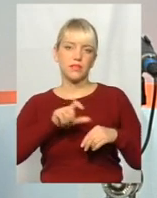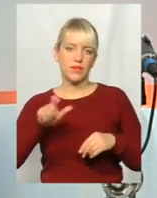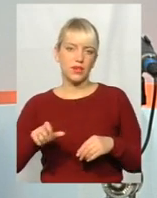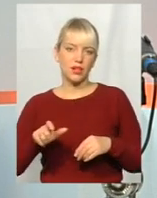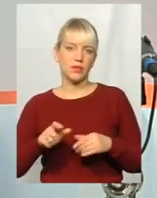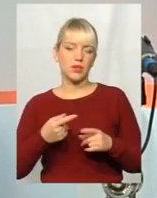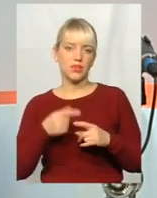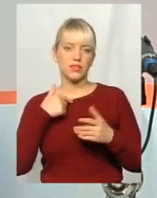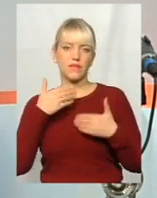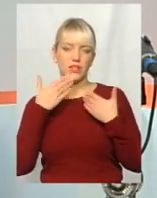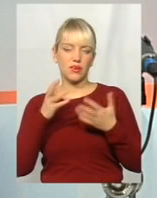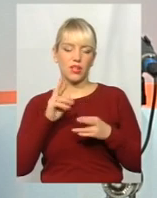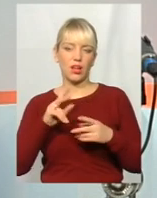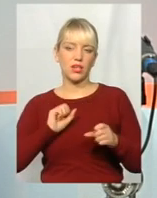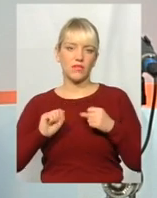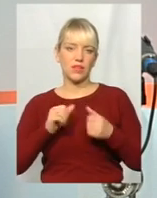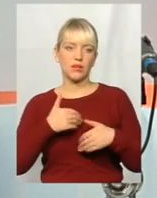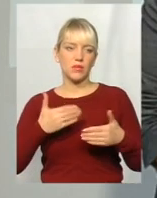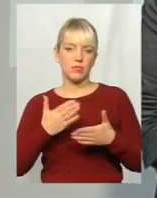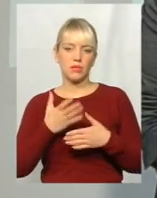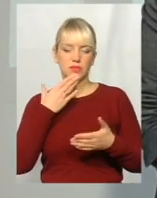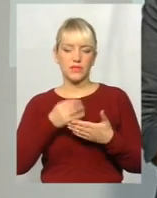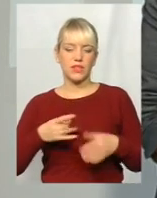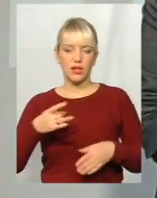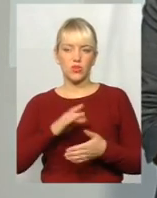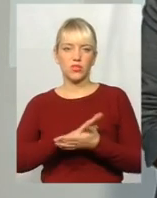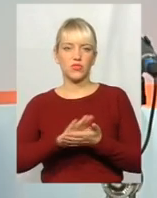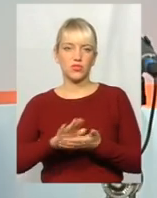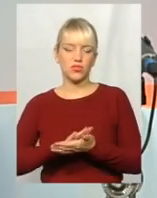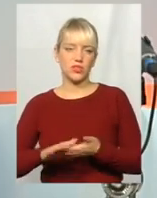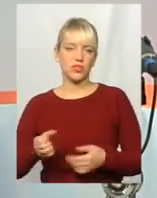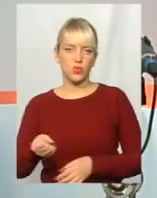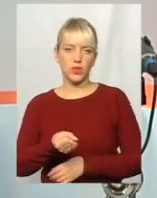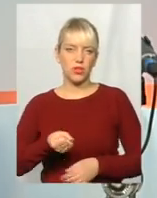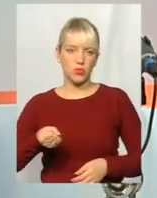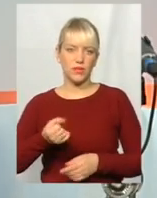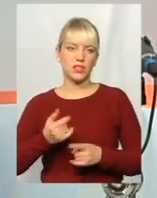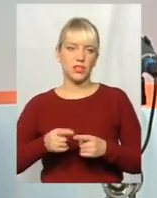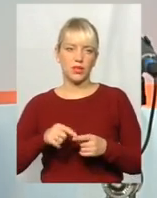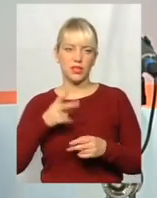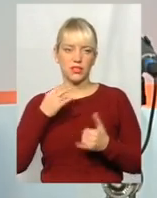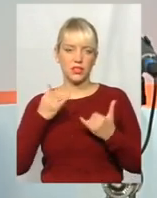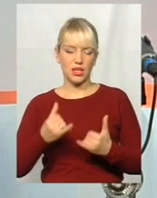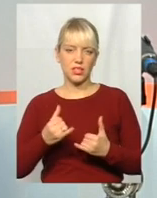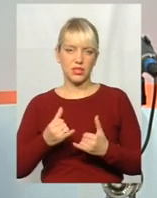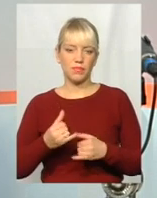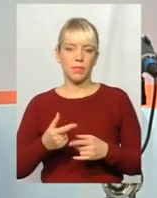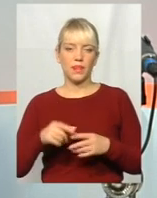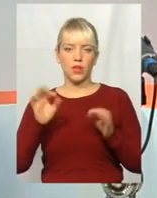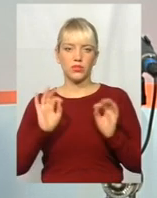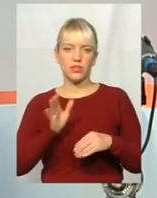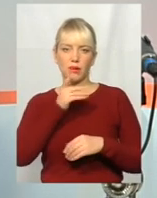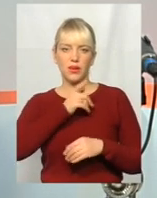Я звертаюся керівник, ми маємо свій район тримати в чистоті, порядку і так далі. Зараз, тим паче, осінній